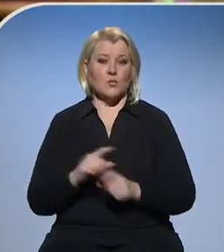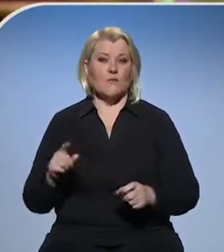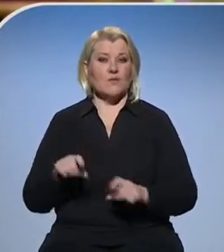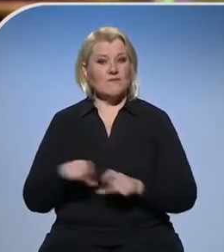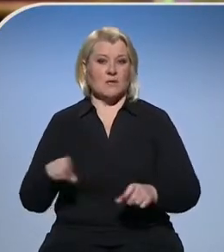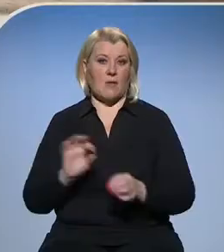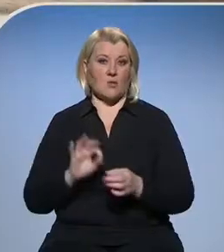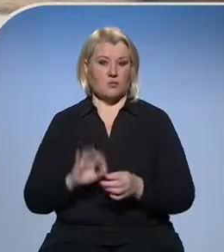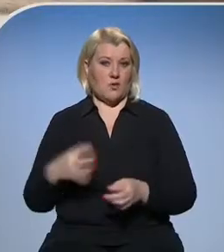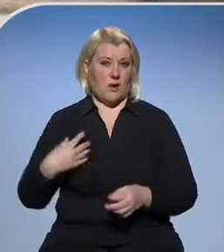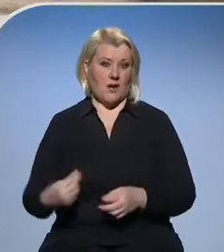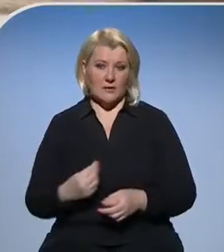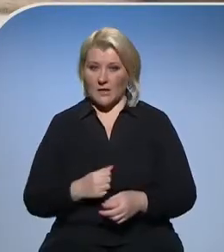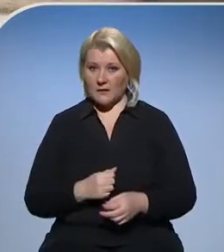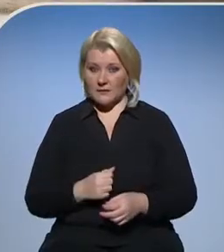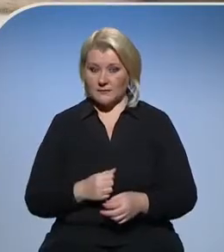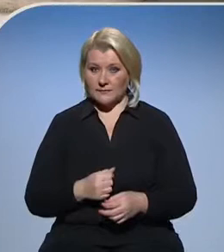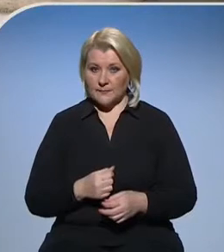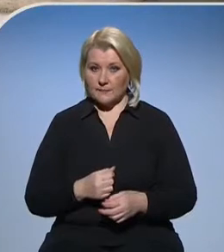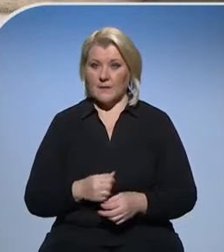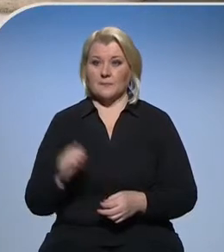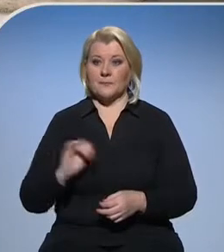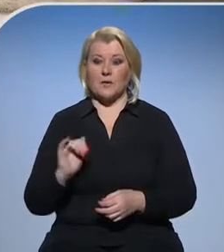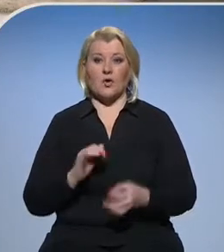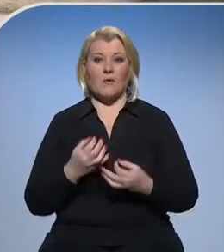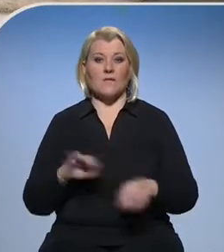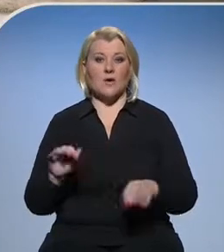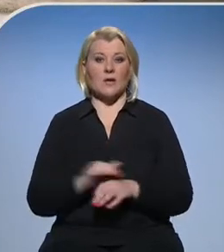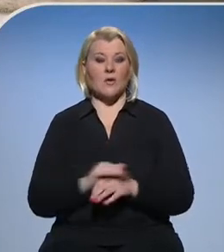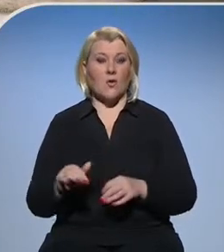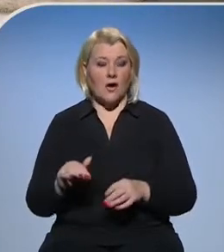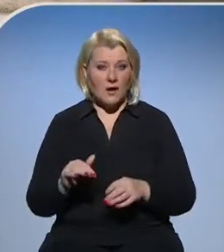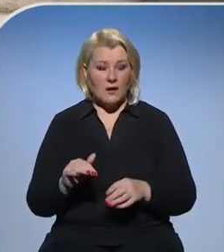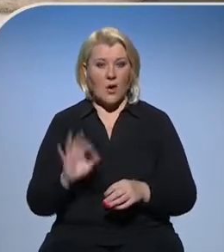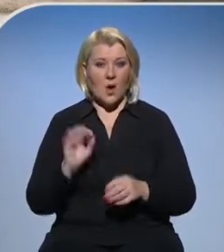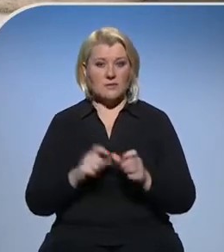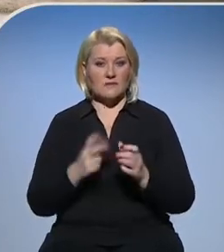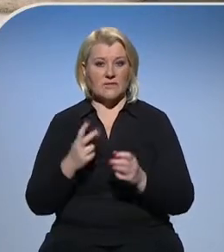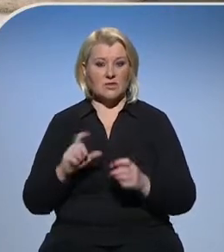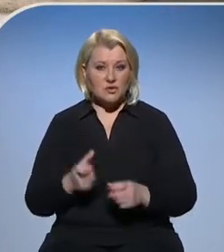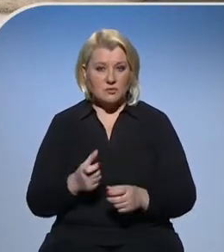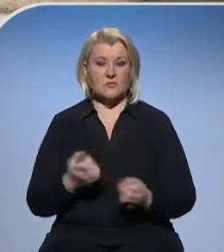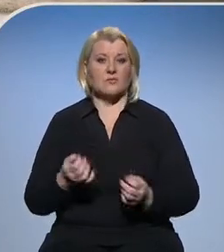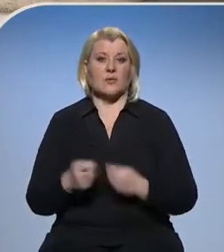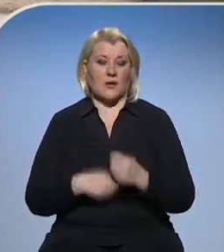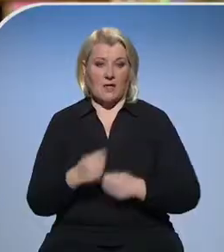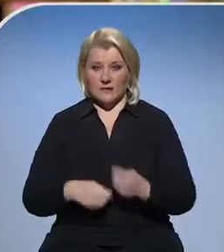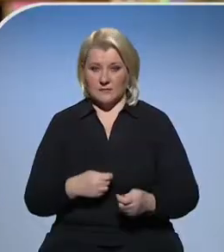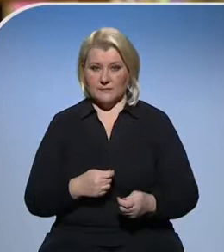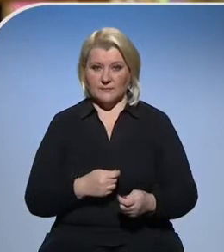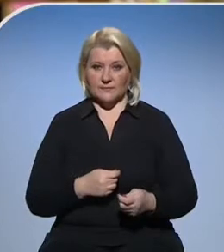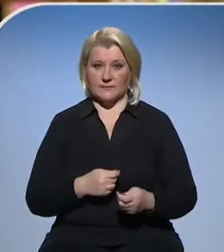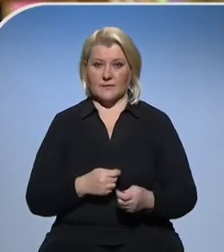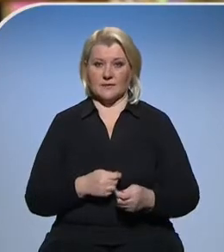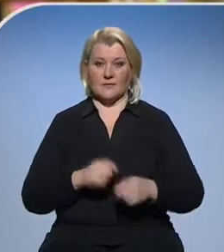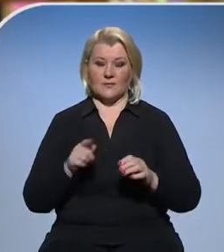firmu. A co byste doporučil těm, kteří jsou na volné noze, OSVČ? Na volné noze to je druhá věc. To už bychom zase tady mohli